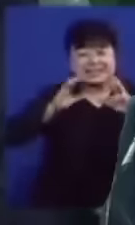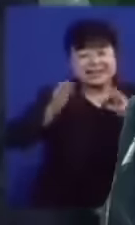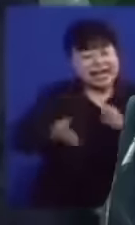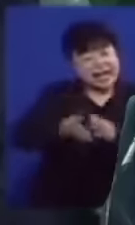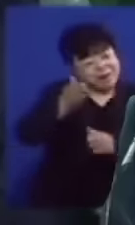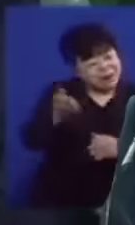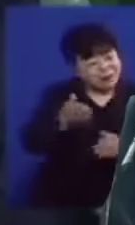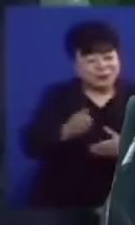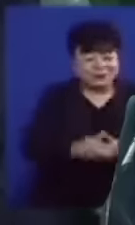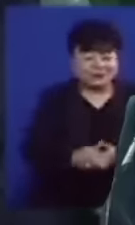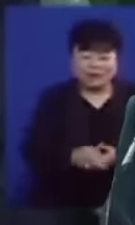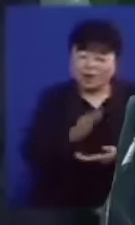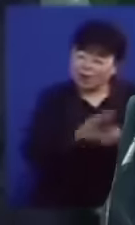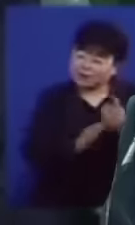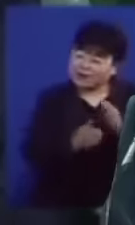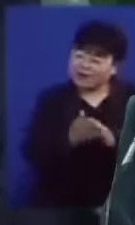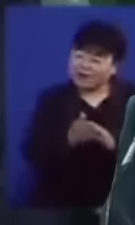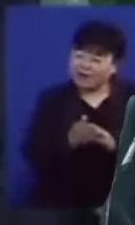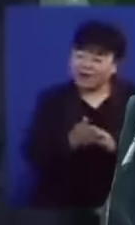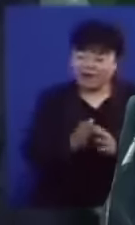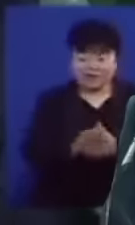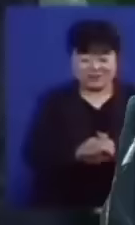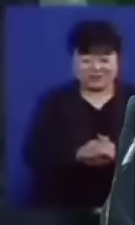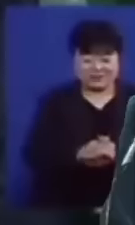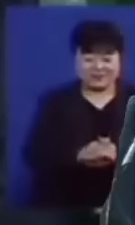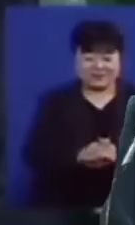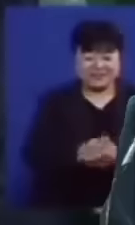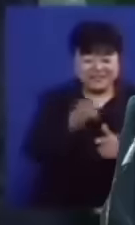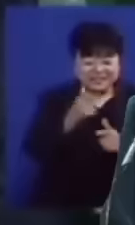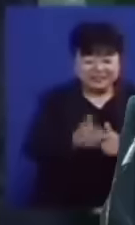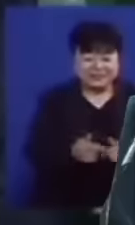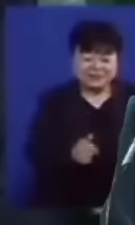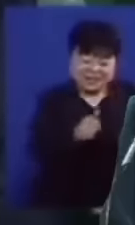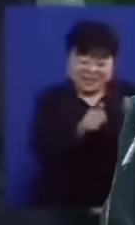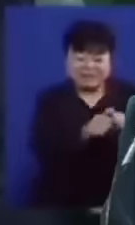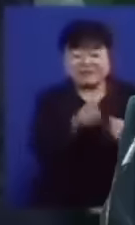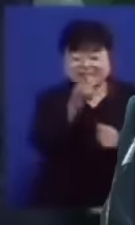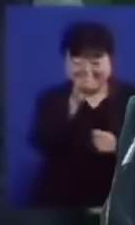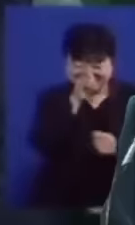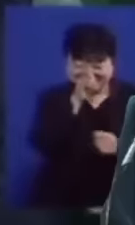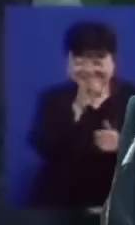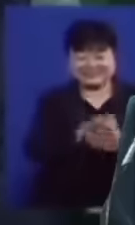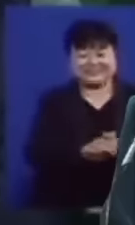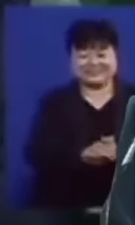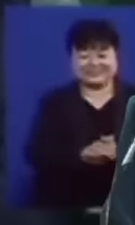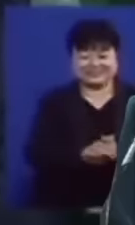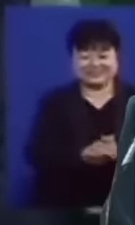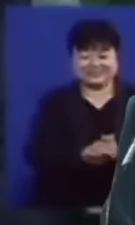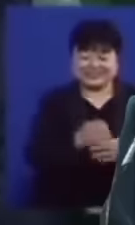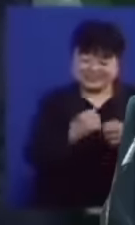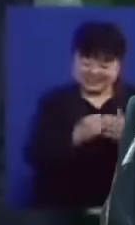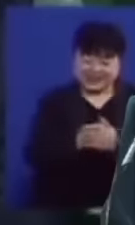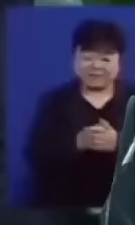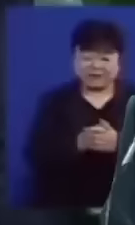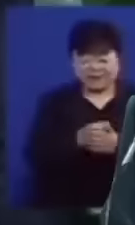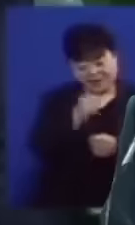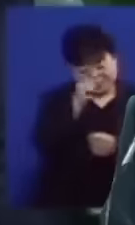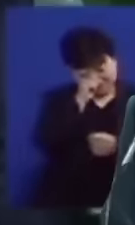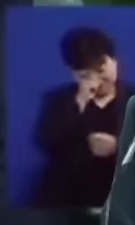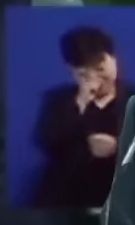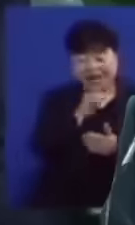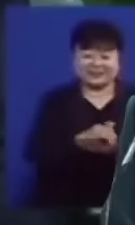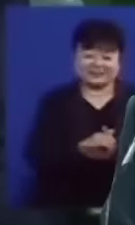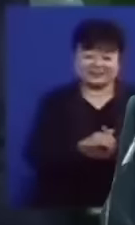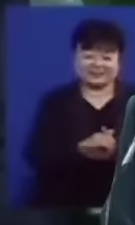아파트는 없을 거예요. 맨션일 것인데 예수님이 같이 있겠다. 그러니 얼마나 좋습니까? 우리